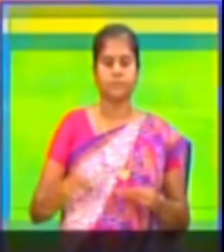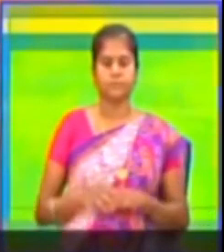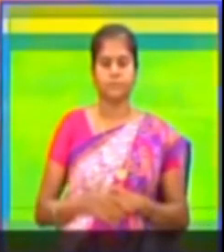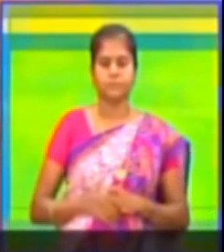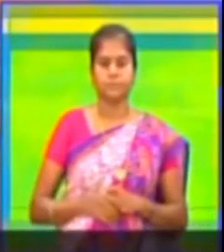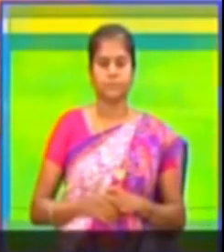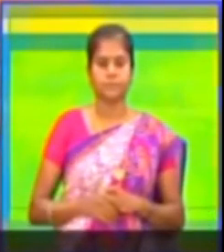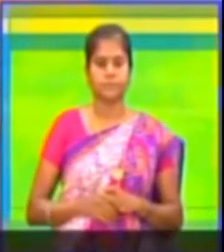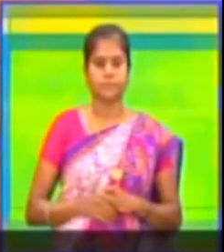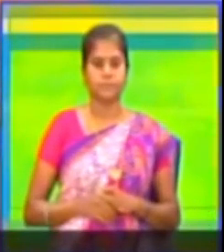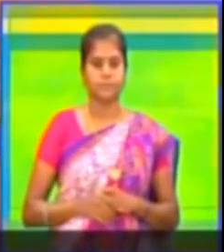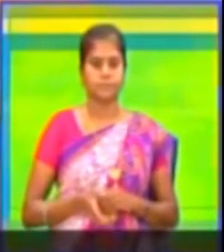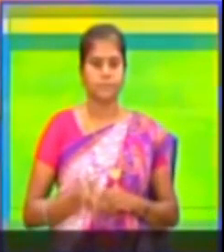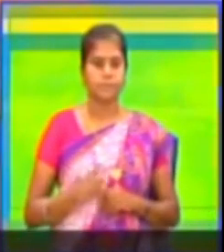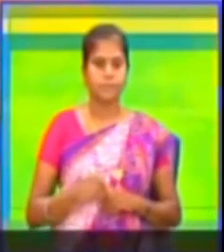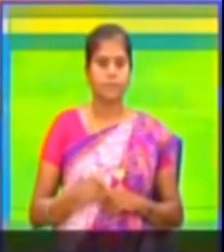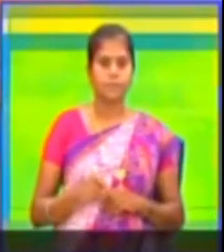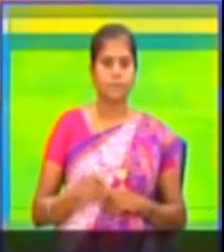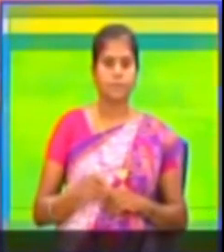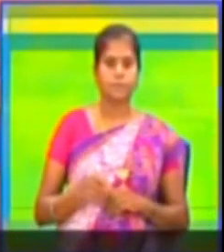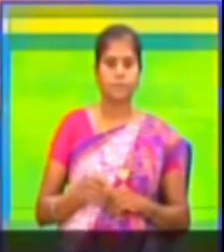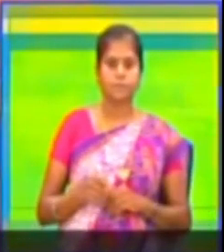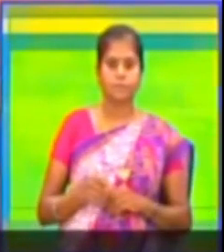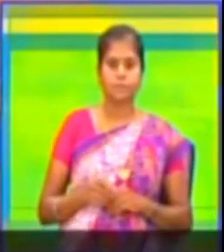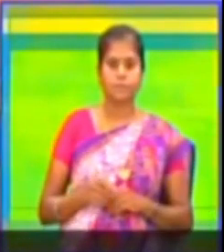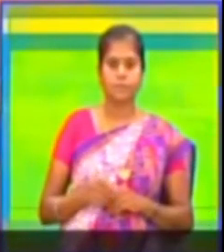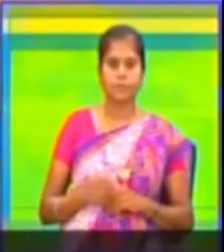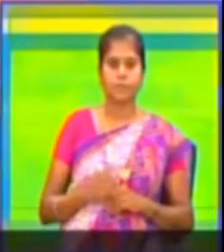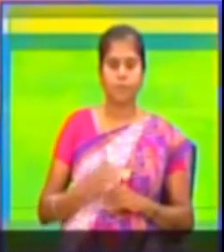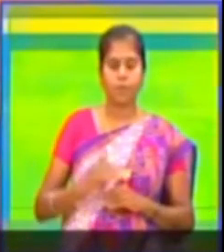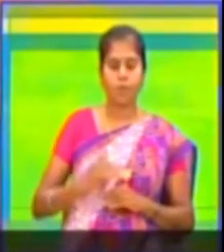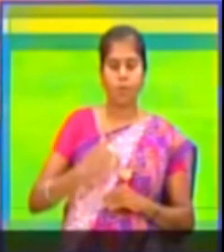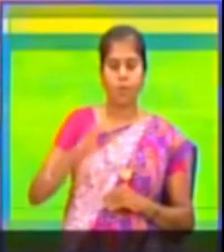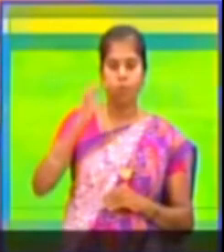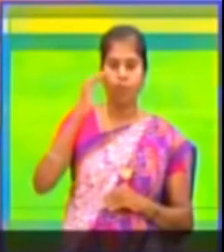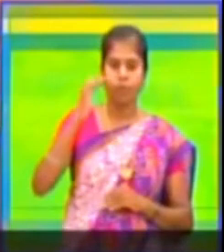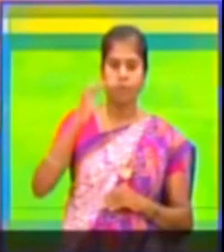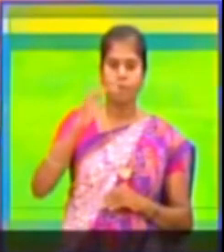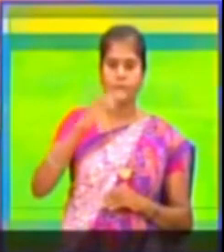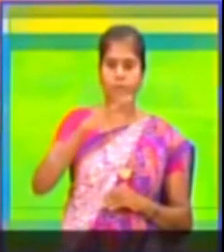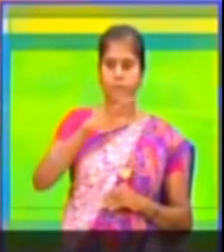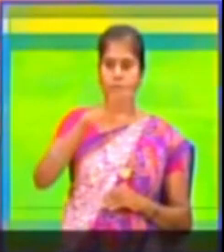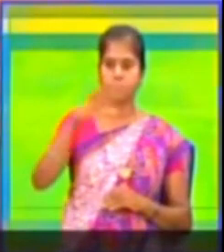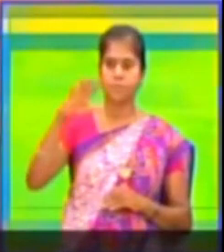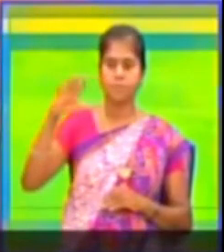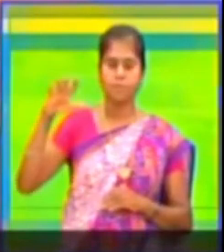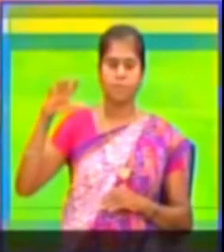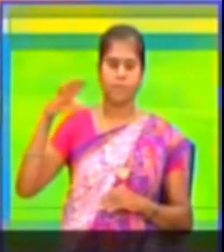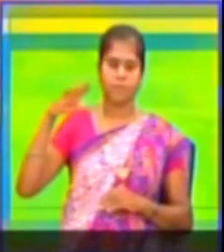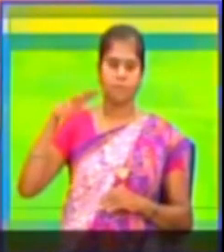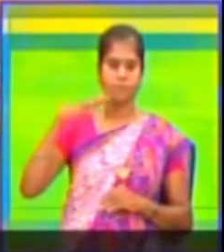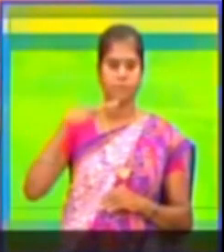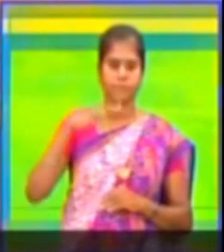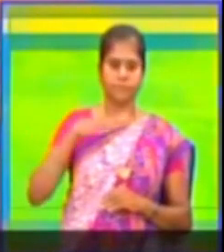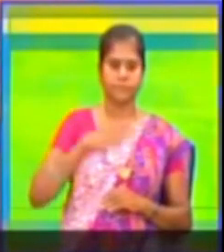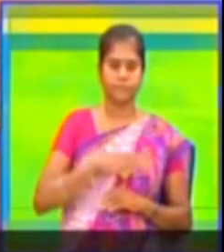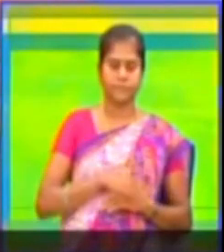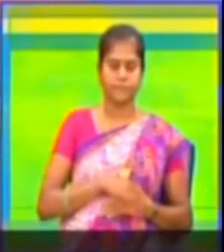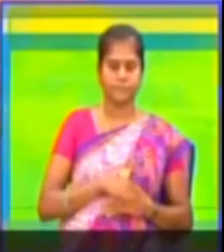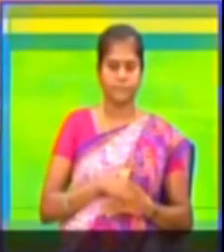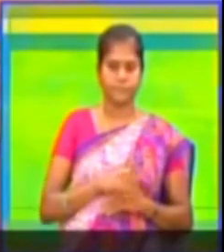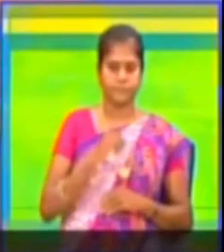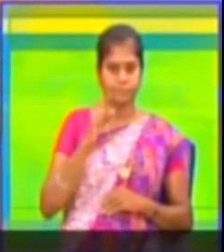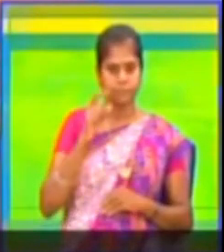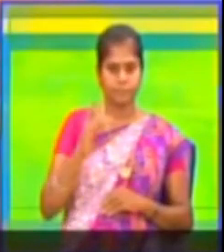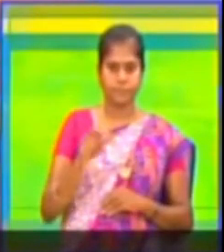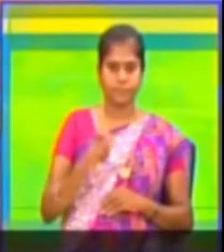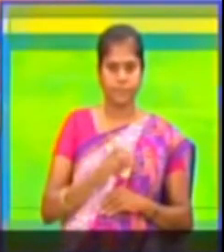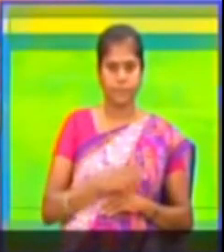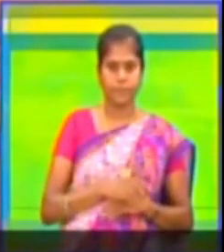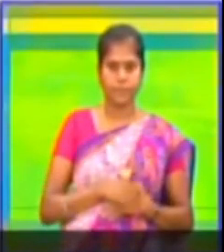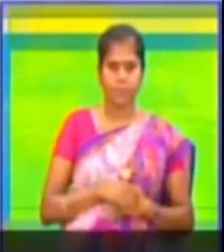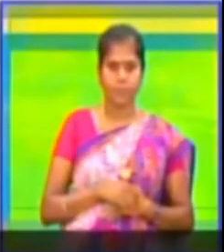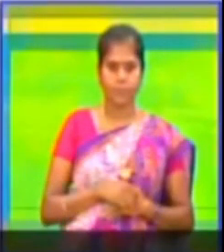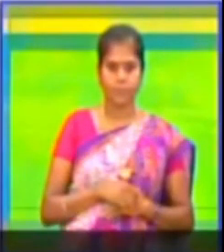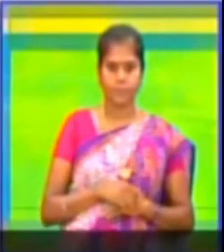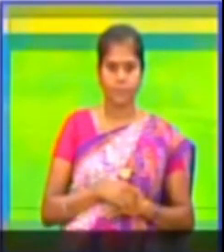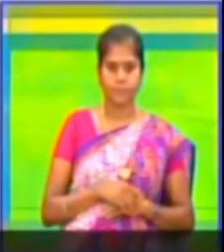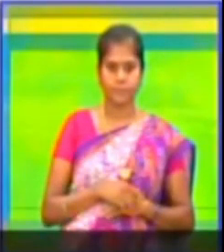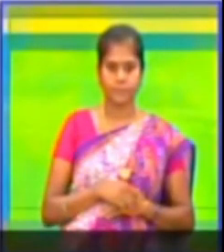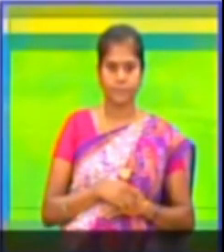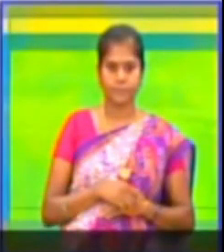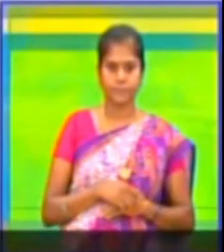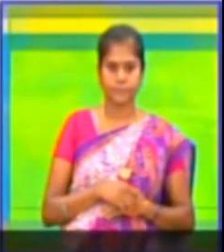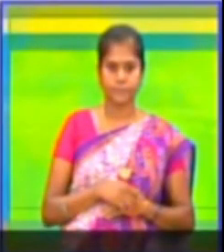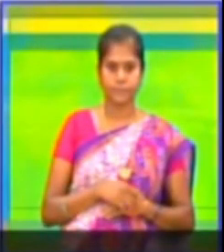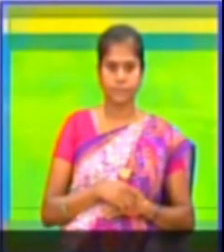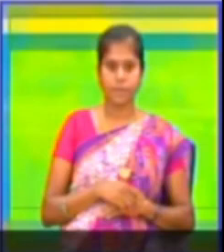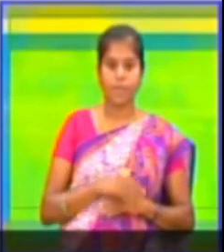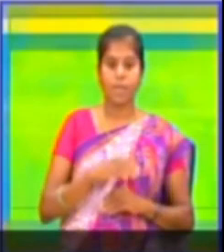பார்க்க போகிறது உயர் சமவெளிகள். இது பெரும் சமவெளிகள்லேயே உள்ள ஒரு பகுதியை தான் நம்ம உயர் சமவெளின்னு சொல்கிறோம். இது